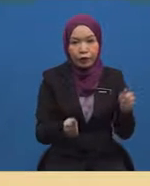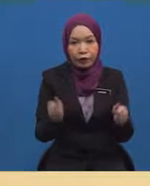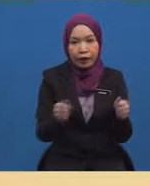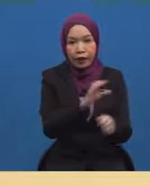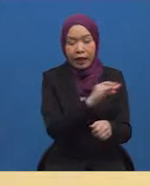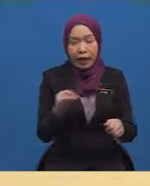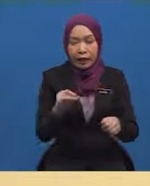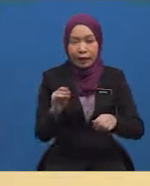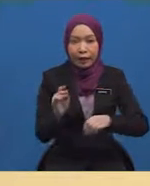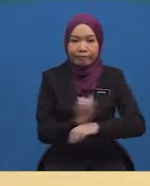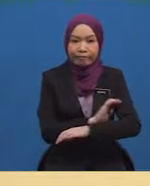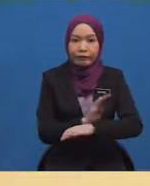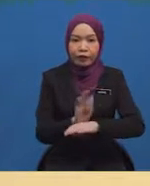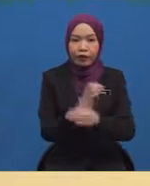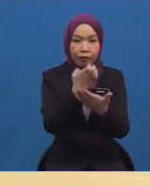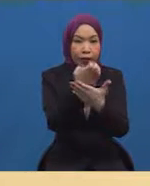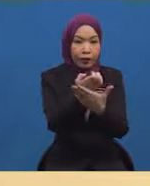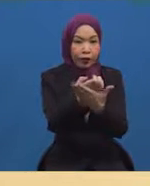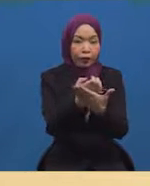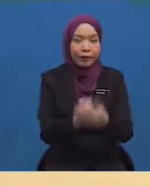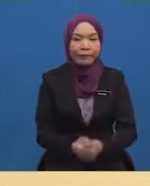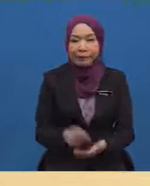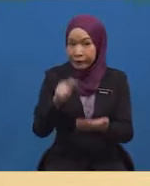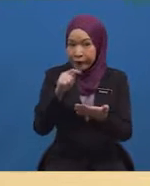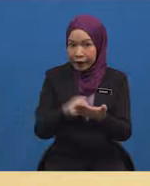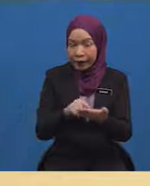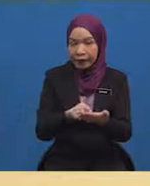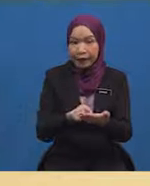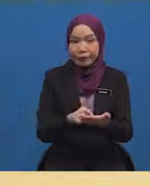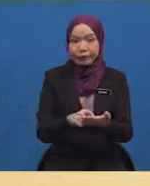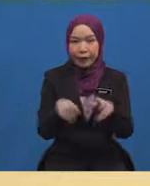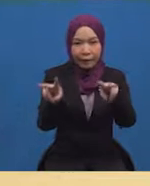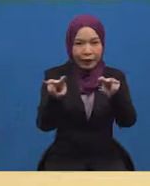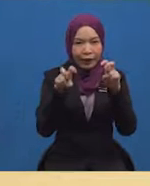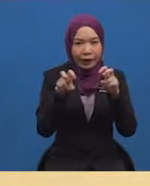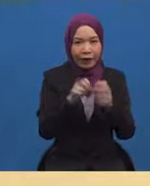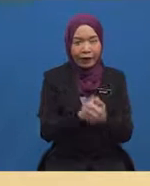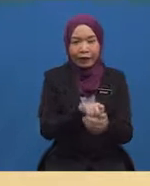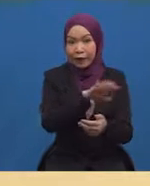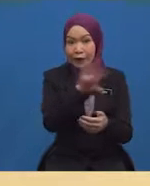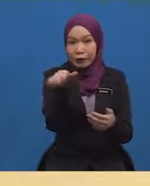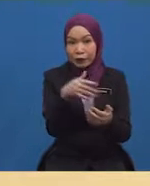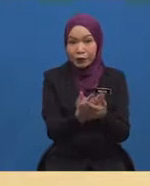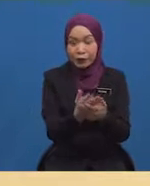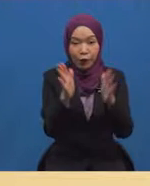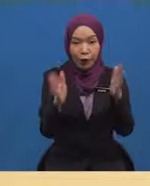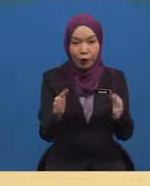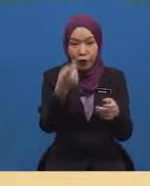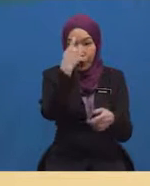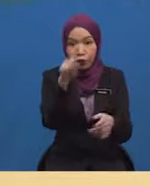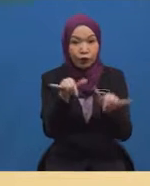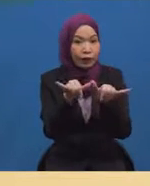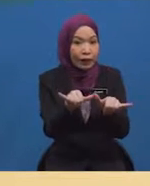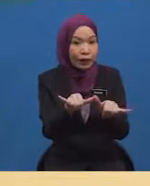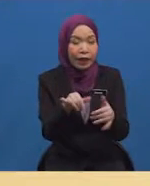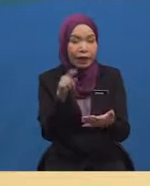kegiatan ekonomi. Ini seterusnya menarik penduduk untuk tinggal di sini dan menyebabkan